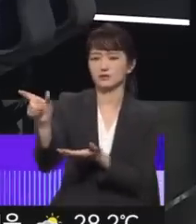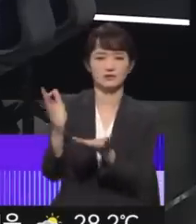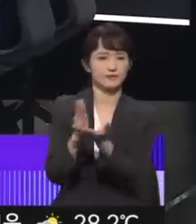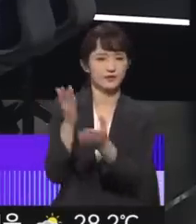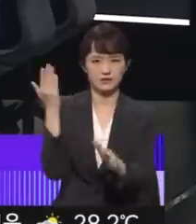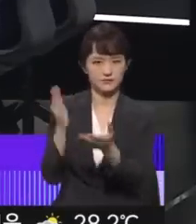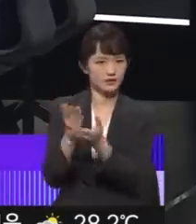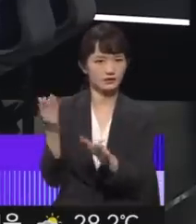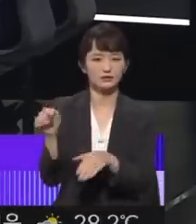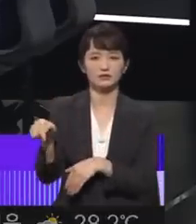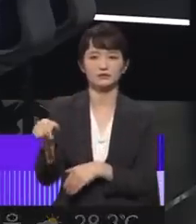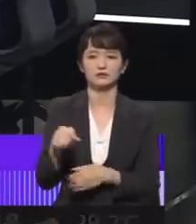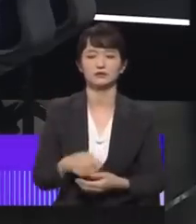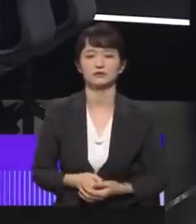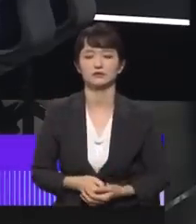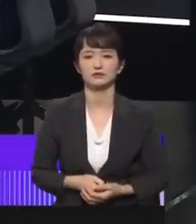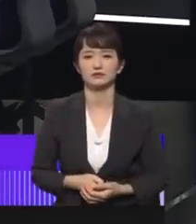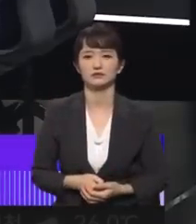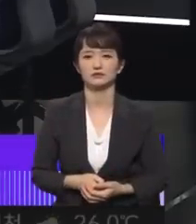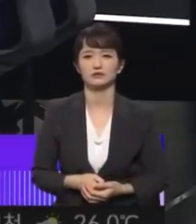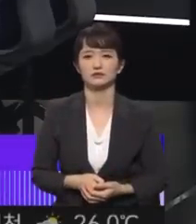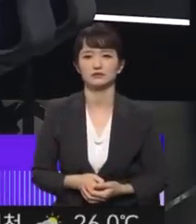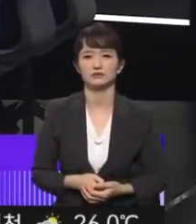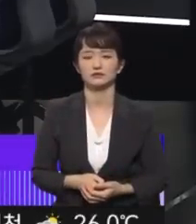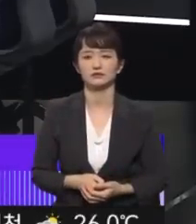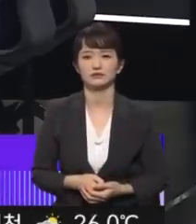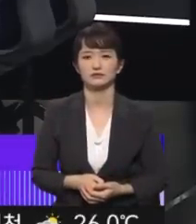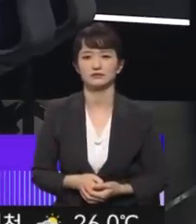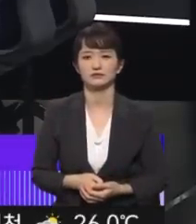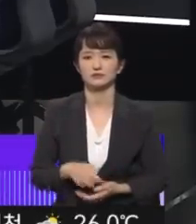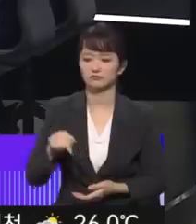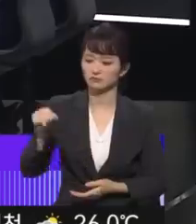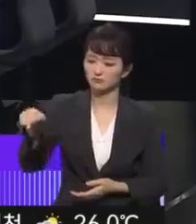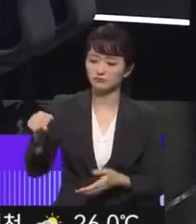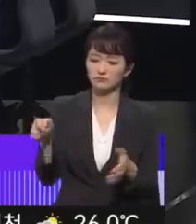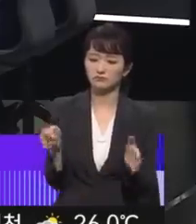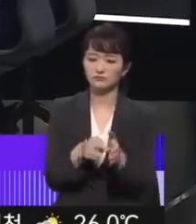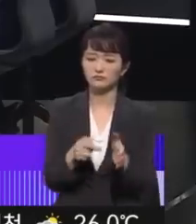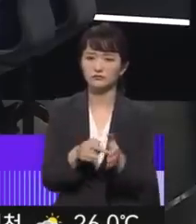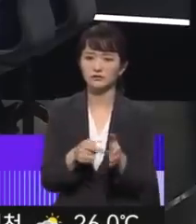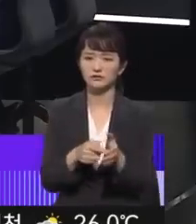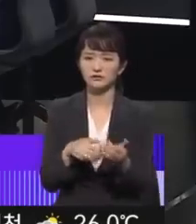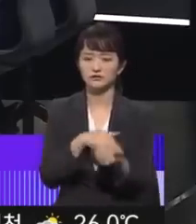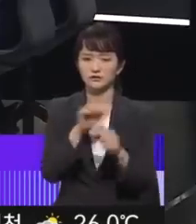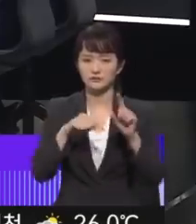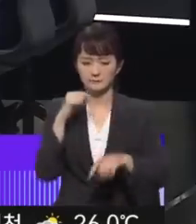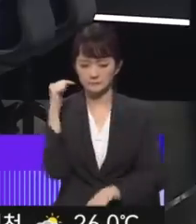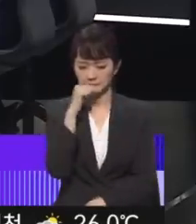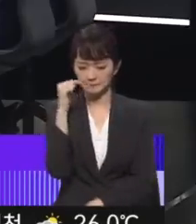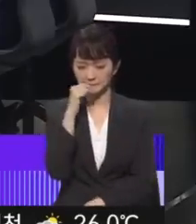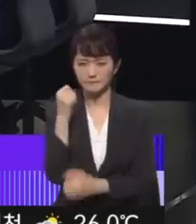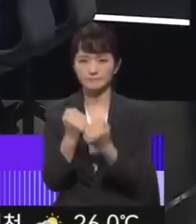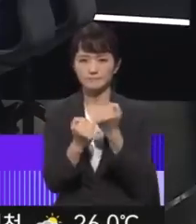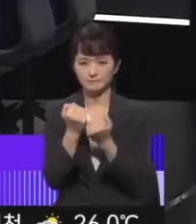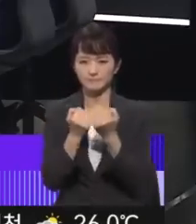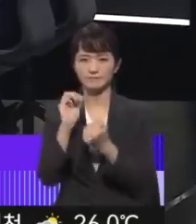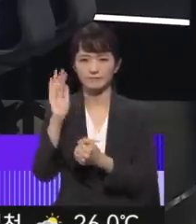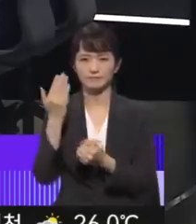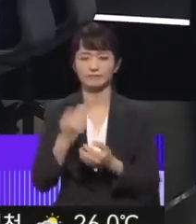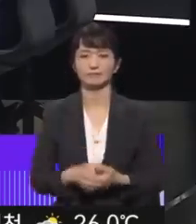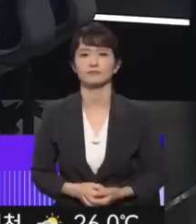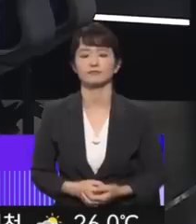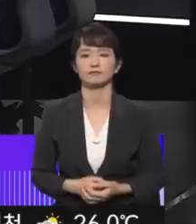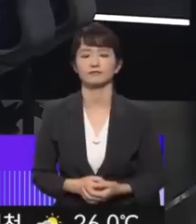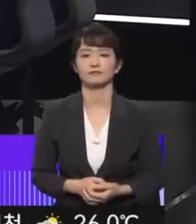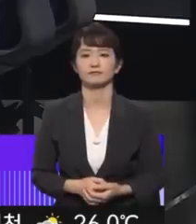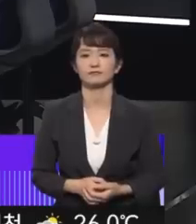문구에 대해서도 어 이 부분은 비상 상황을 엄격하게 해석해야 된다고 했습니다 부분에 판 달 먼저 희숙 때